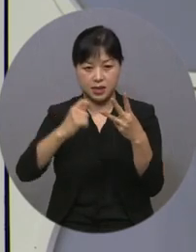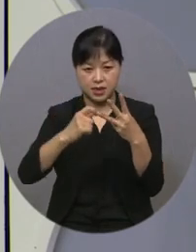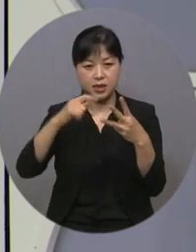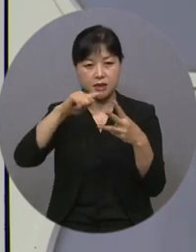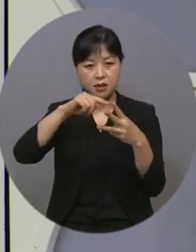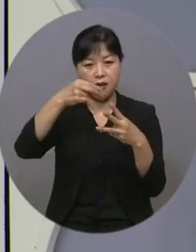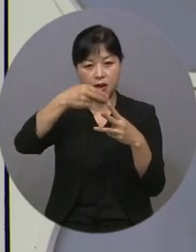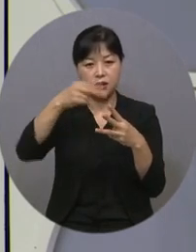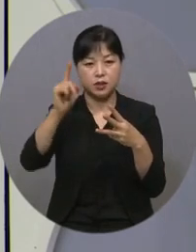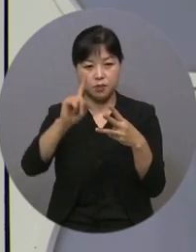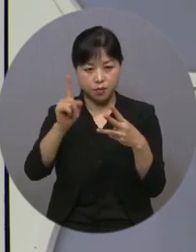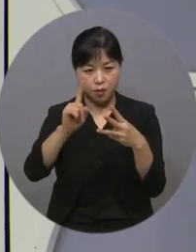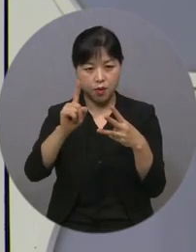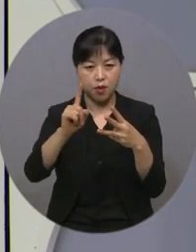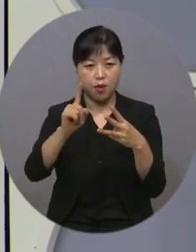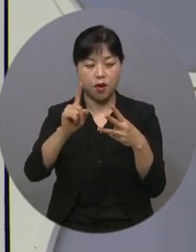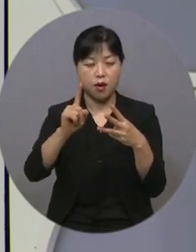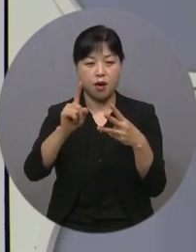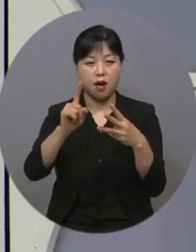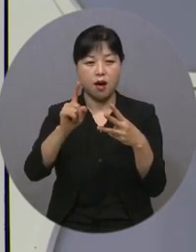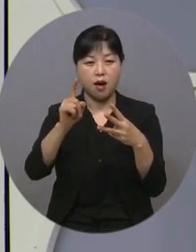H를 허트